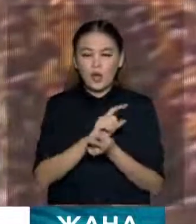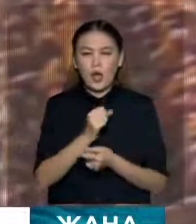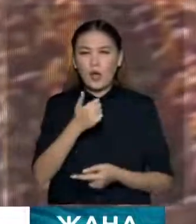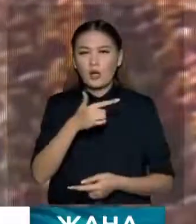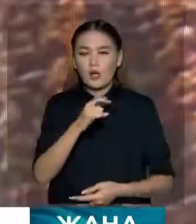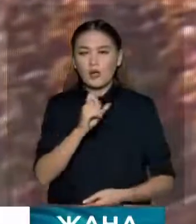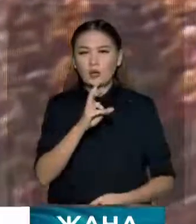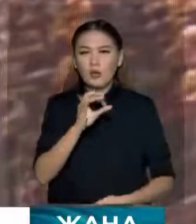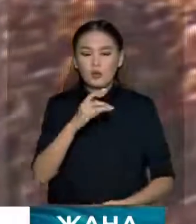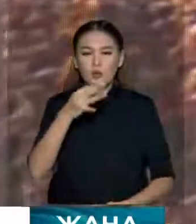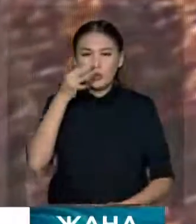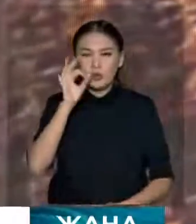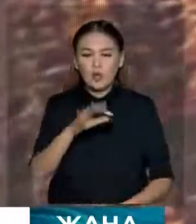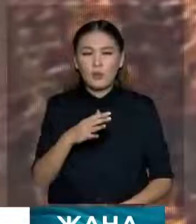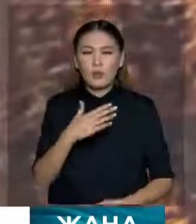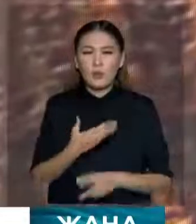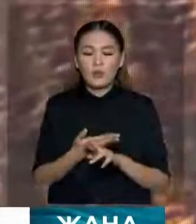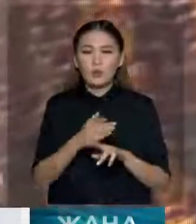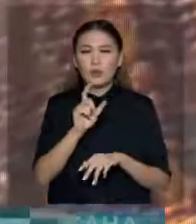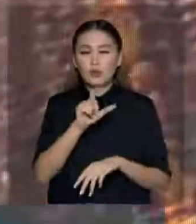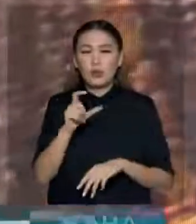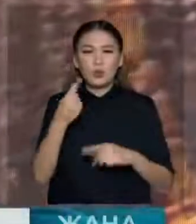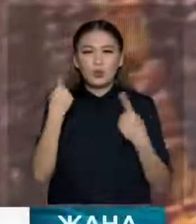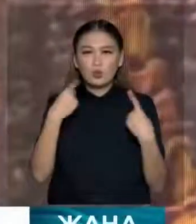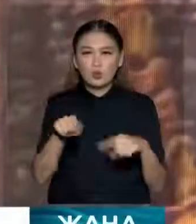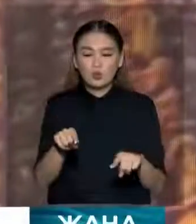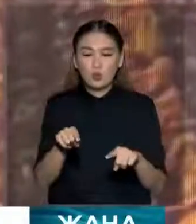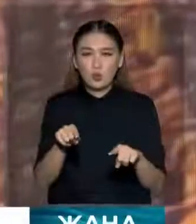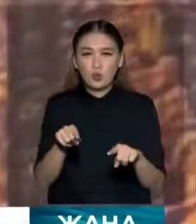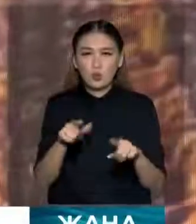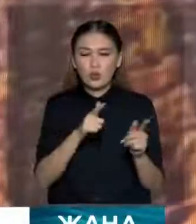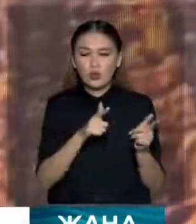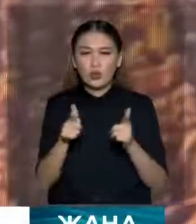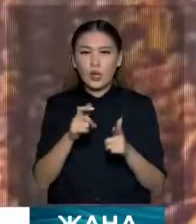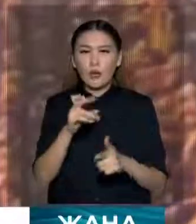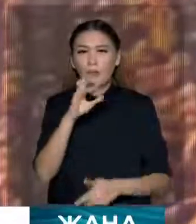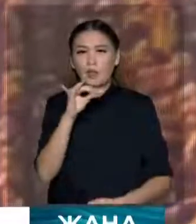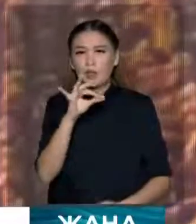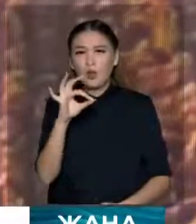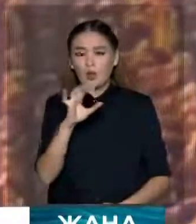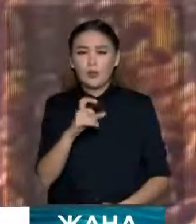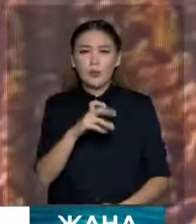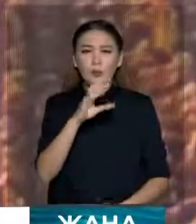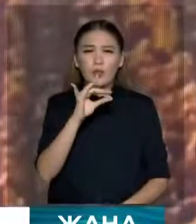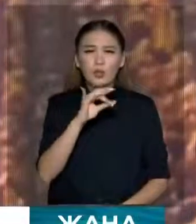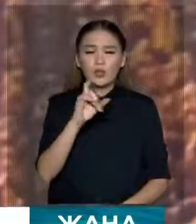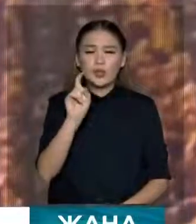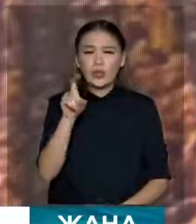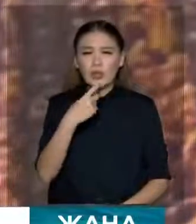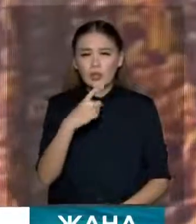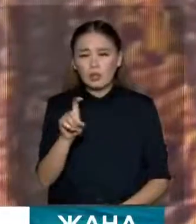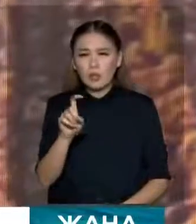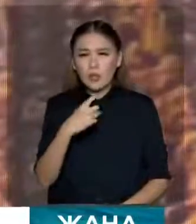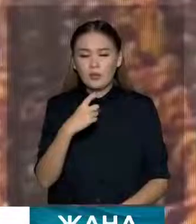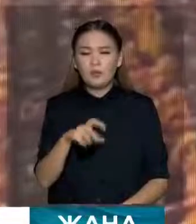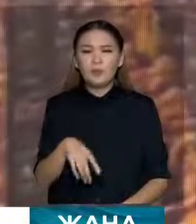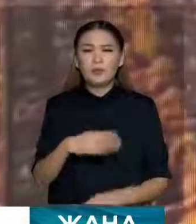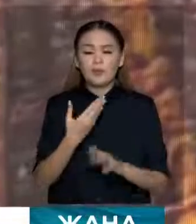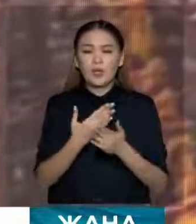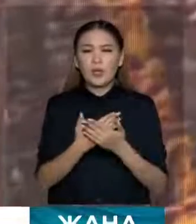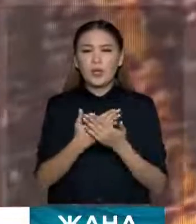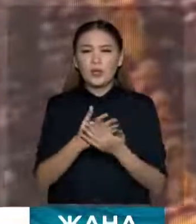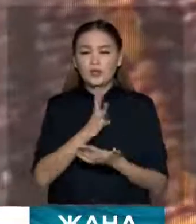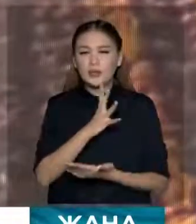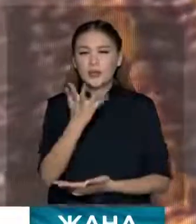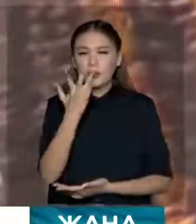агрономдар, мысалы, менің мамандығым агроном. Олар басқалай дайындайды. Биотехнология, биохимия, сонан кейін ең маңыздысы